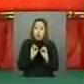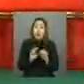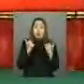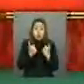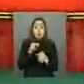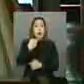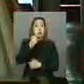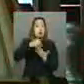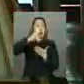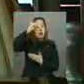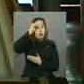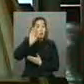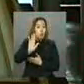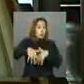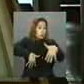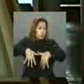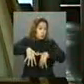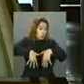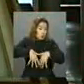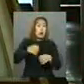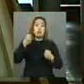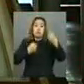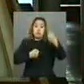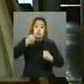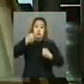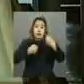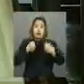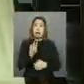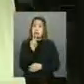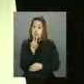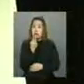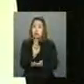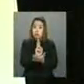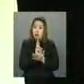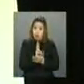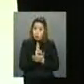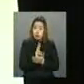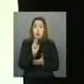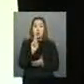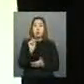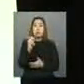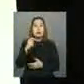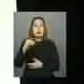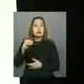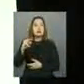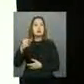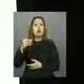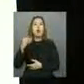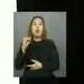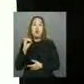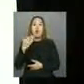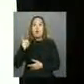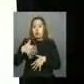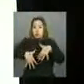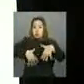านเป็นสาเหตุให้หนังใหญ่วัดขนอนได้รับรางวัลจากยูเนสโกให้เป็น1ใน6ชุมชนดีเด่นของโลกที่มีผ